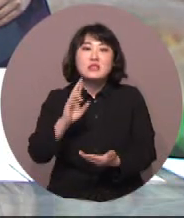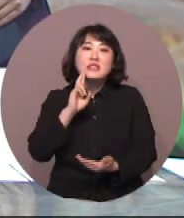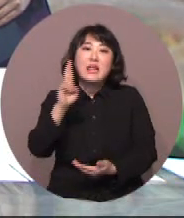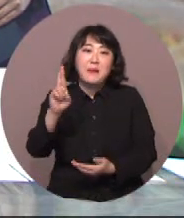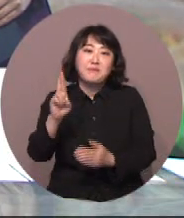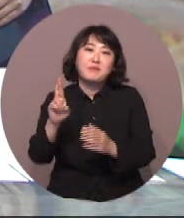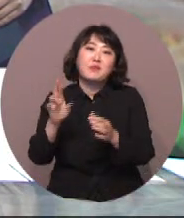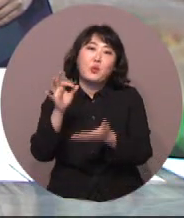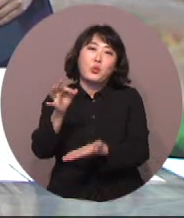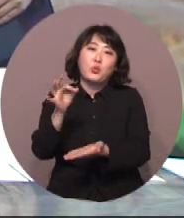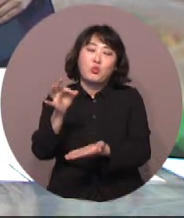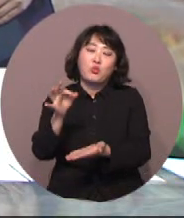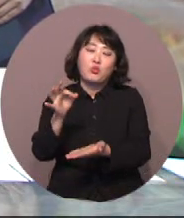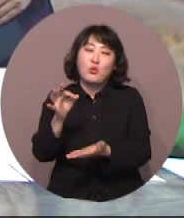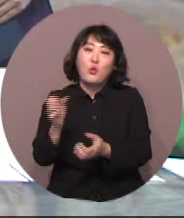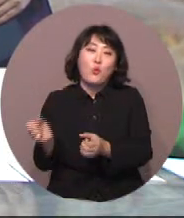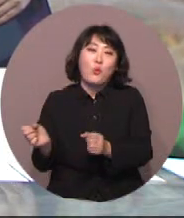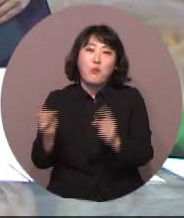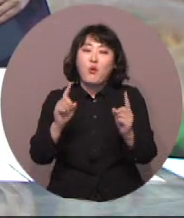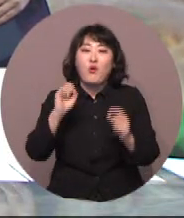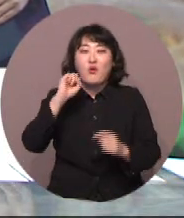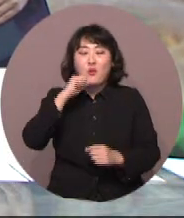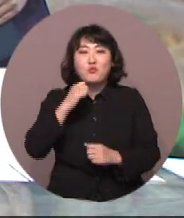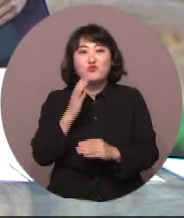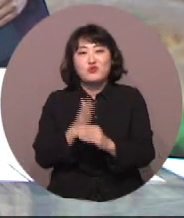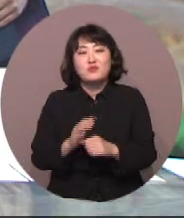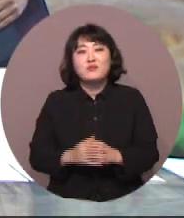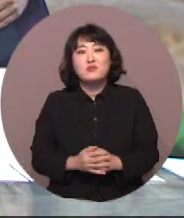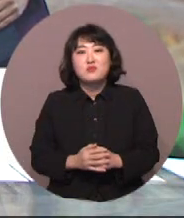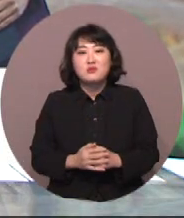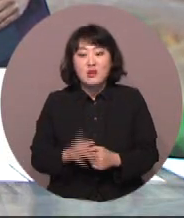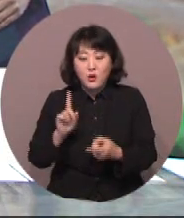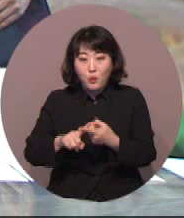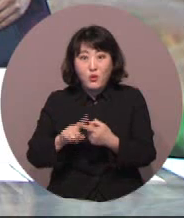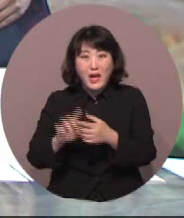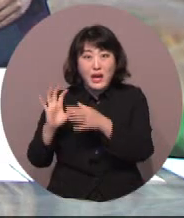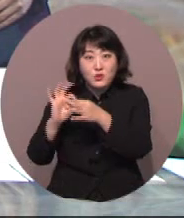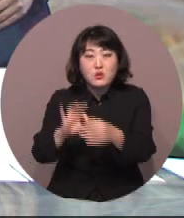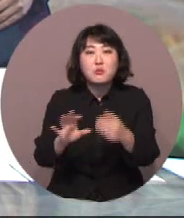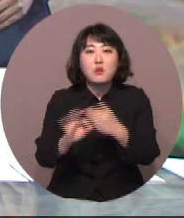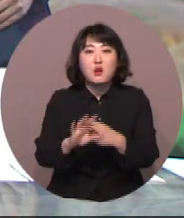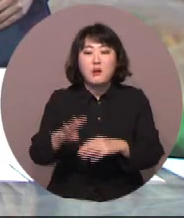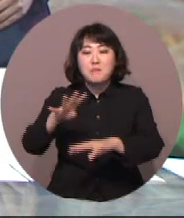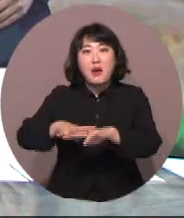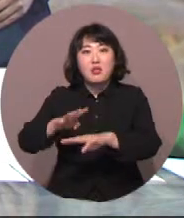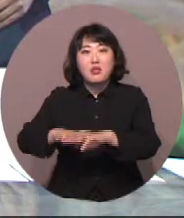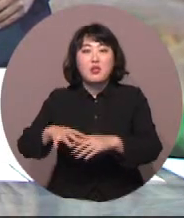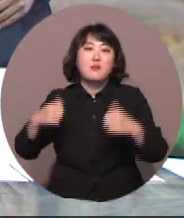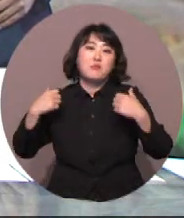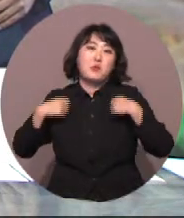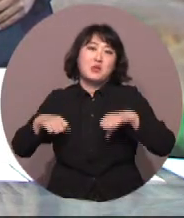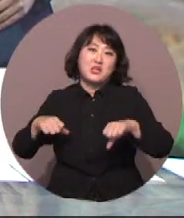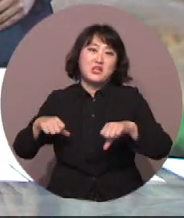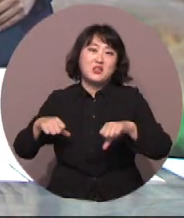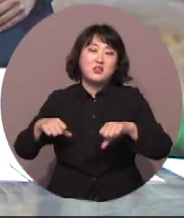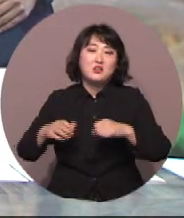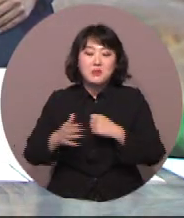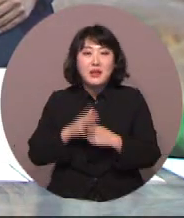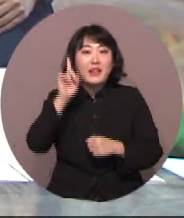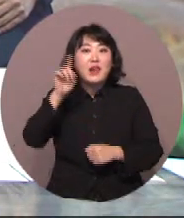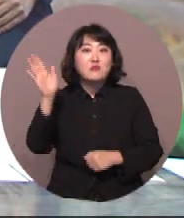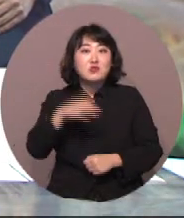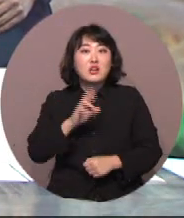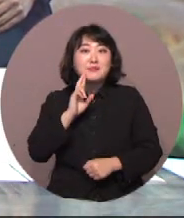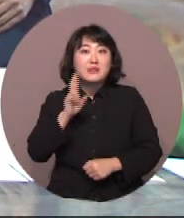회복되지 못하고 있습니다 이대로 가다가는 인삼 제대 농가들이 농사를 포기할 처지에 몰리면서 금성 군이 내일부터